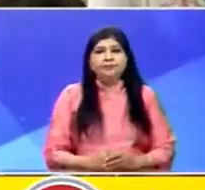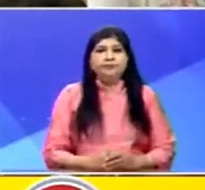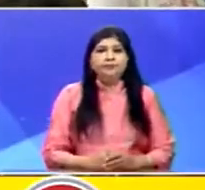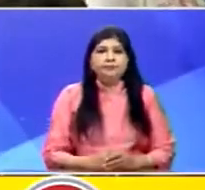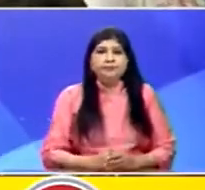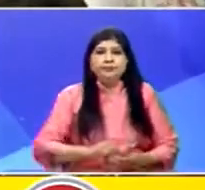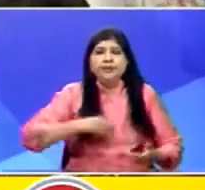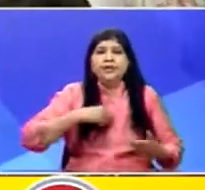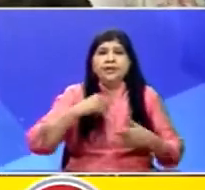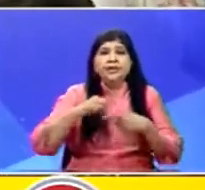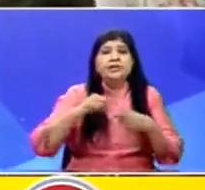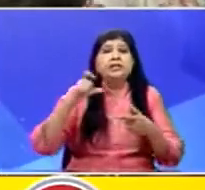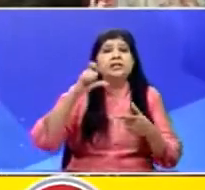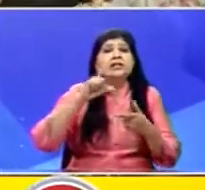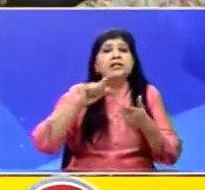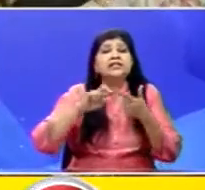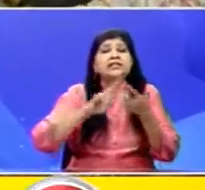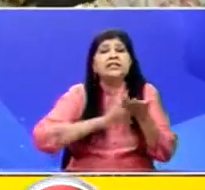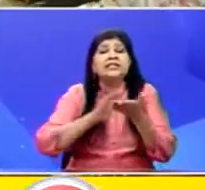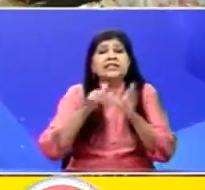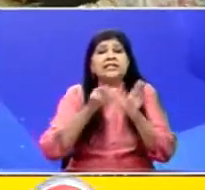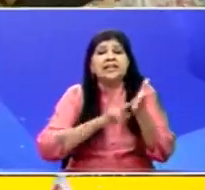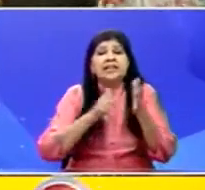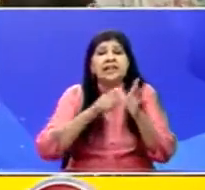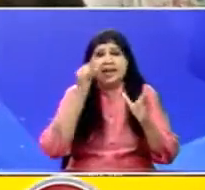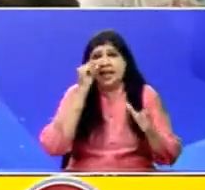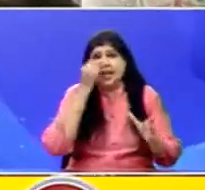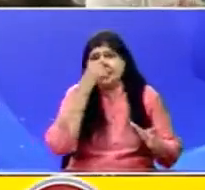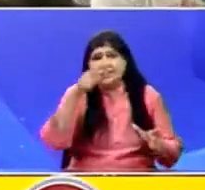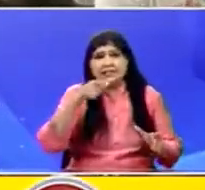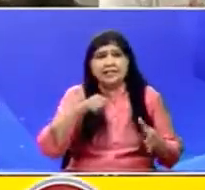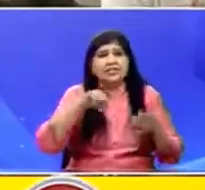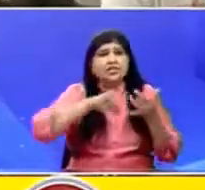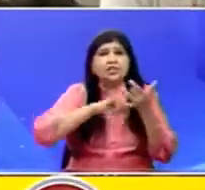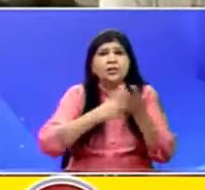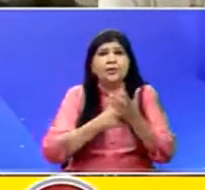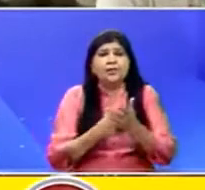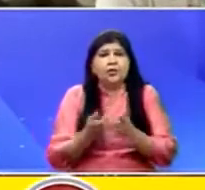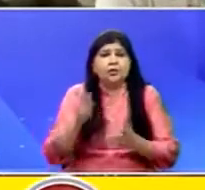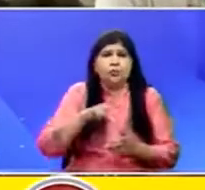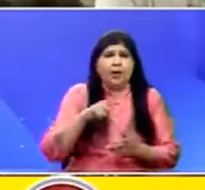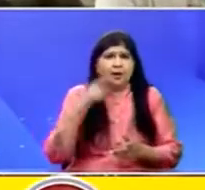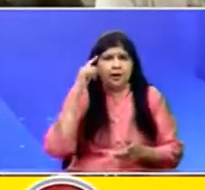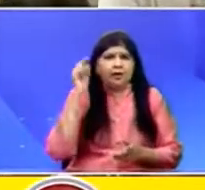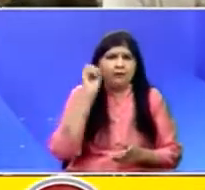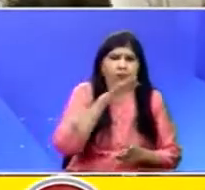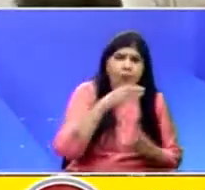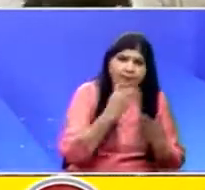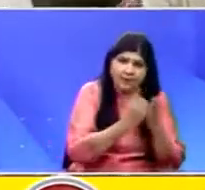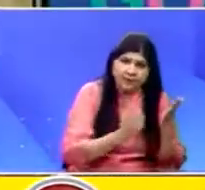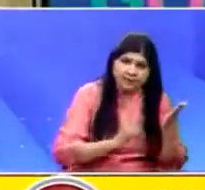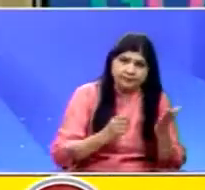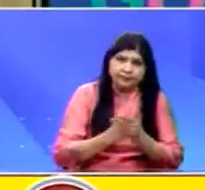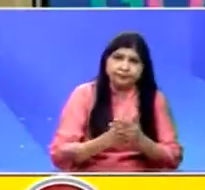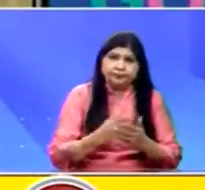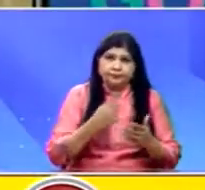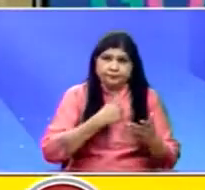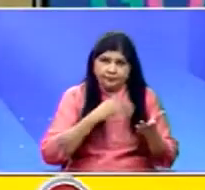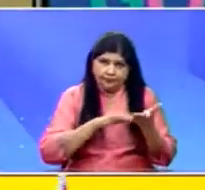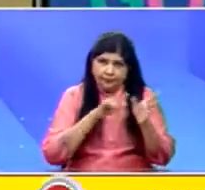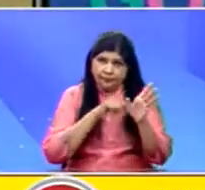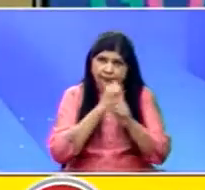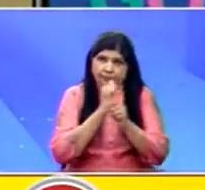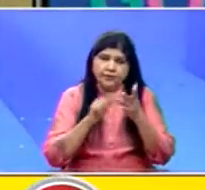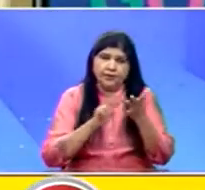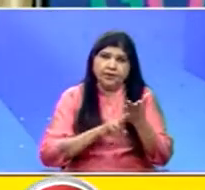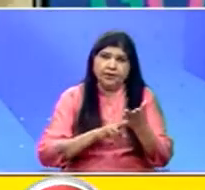चेन्नई से श्रीदेवी वरदराजन जी ने मुझे एक रिमाइंडर भेजा है। उन्होंने माय गॉव पर अपनी बात